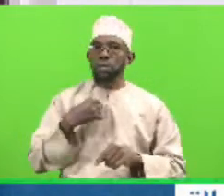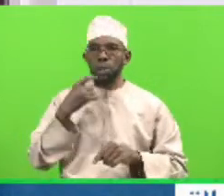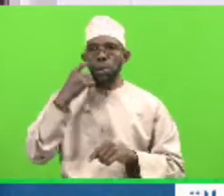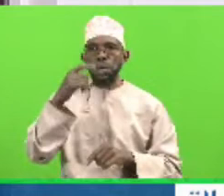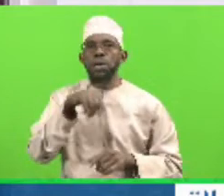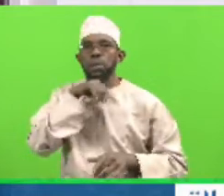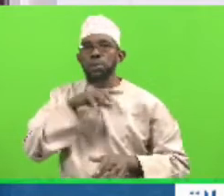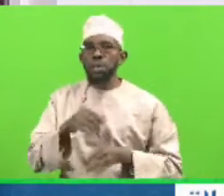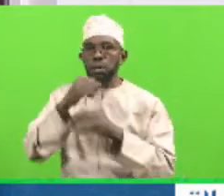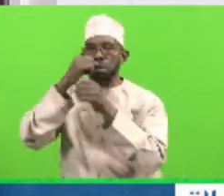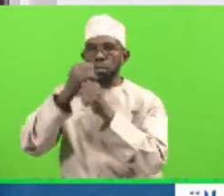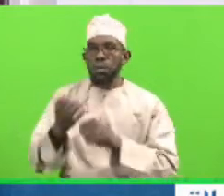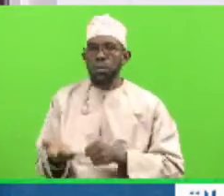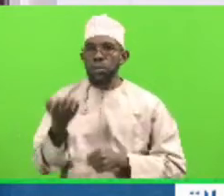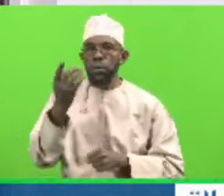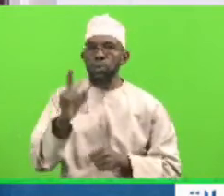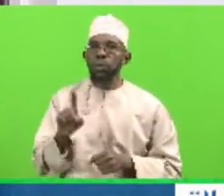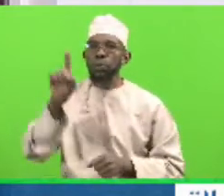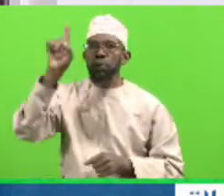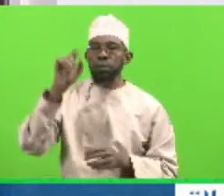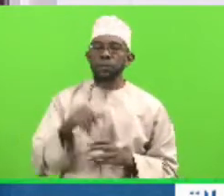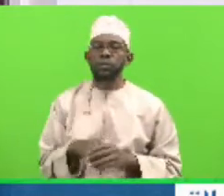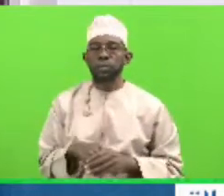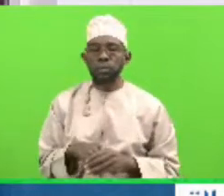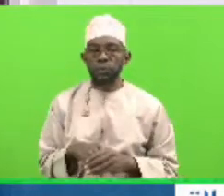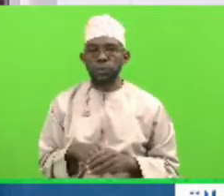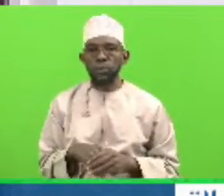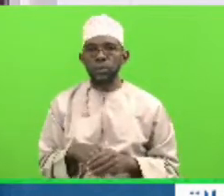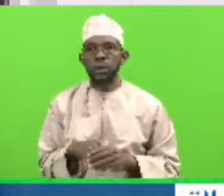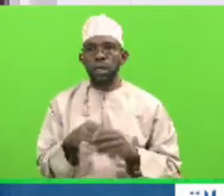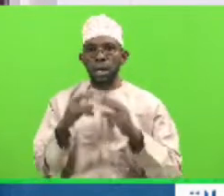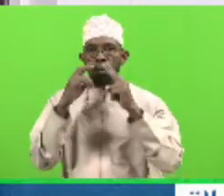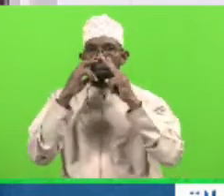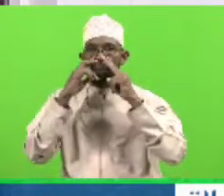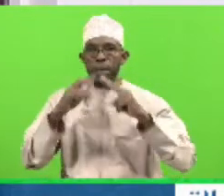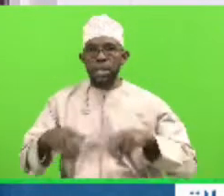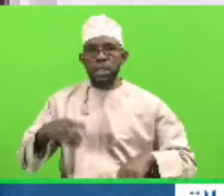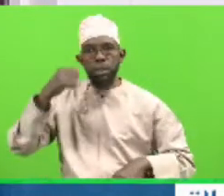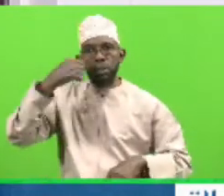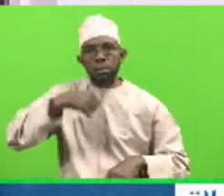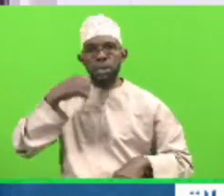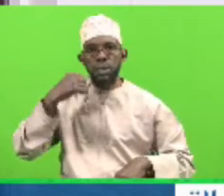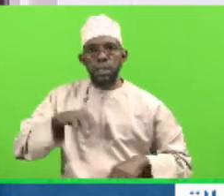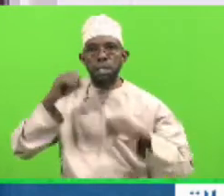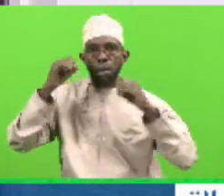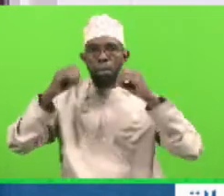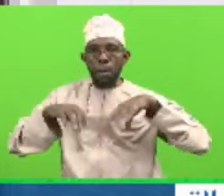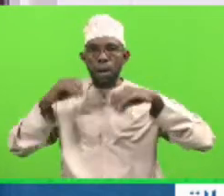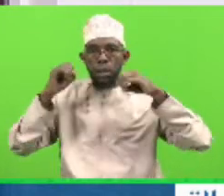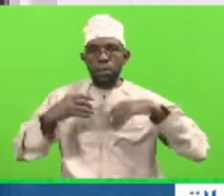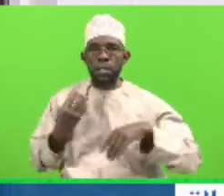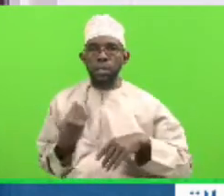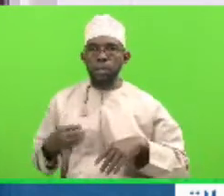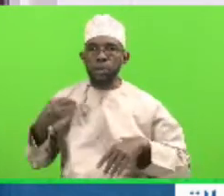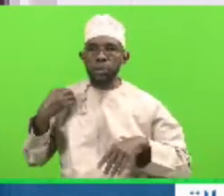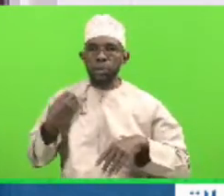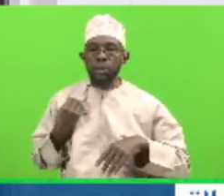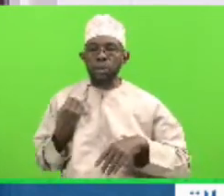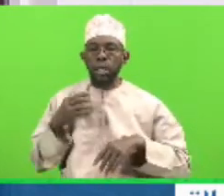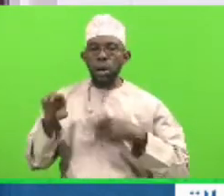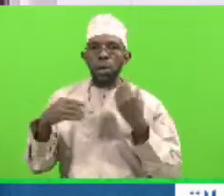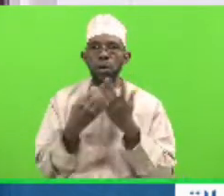أن محمدًا عبده ورسوله، صلى الله وسلم وبارك عليه وعلى